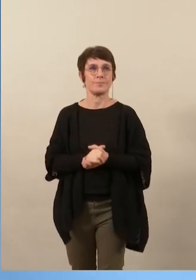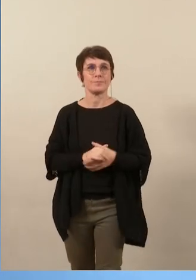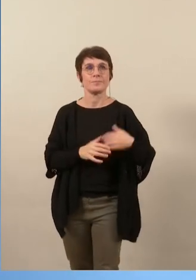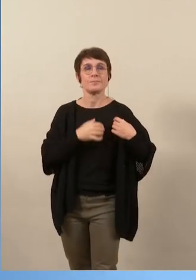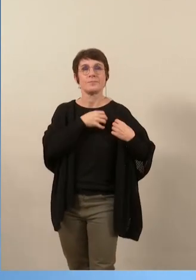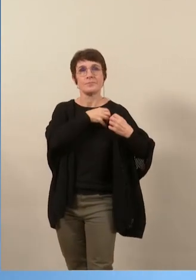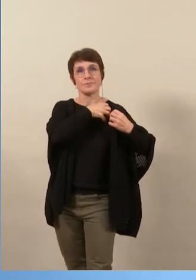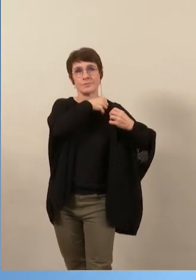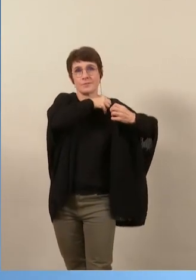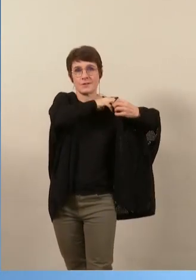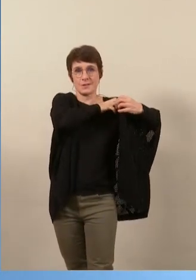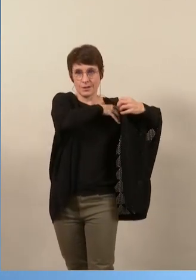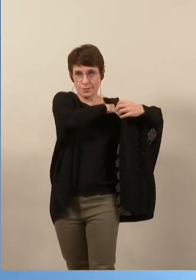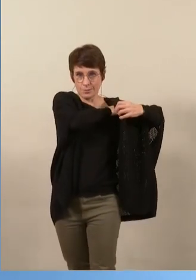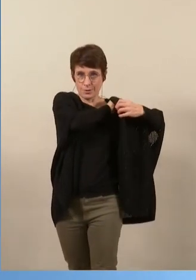présente